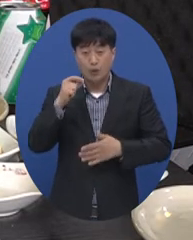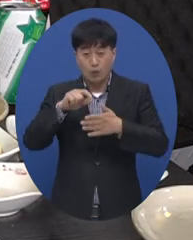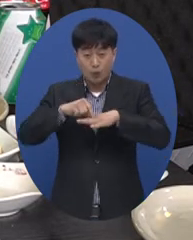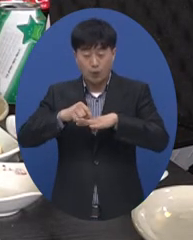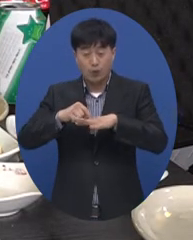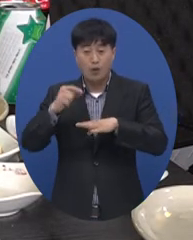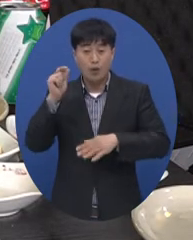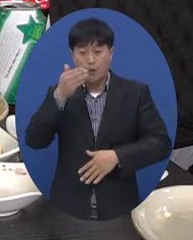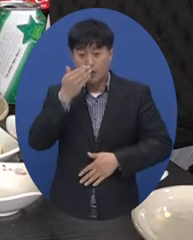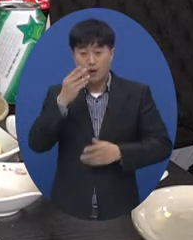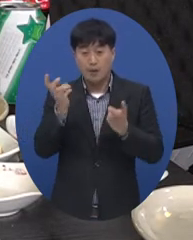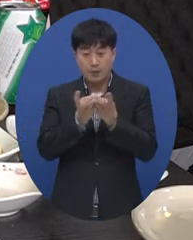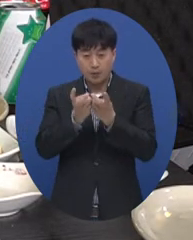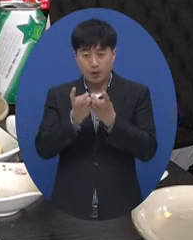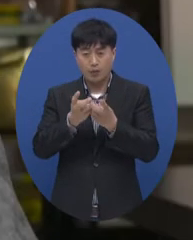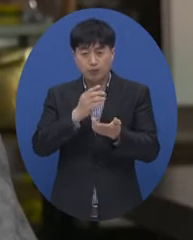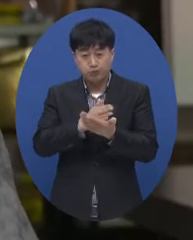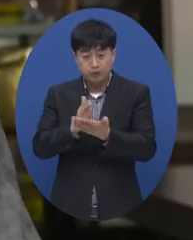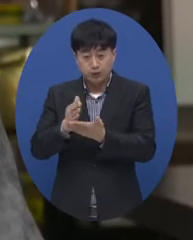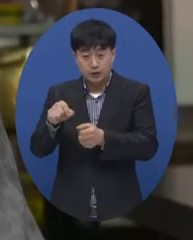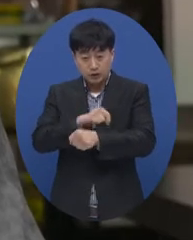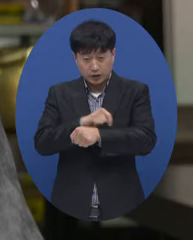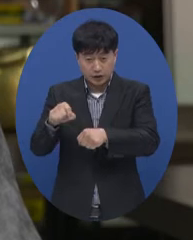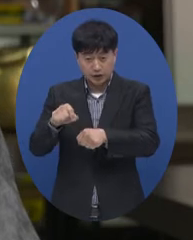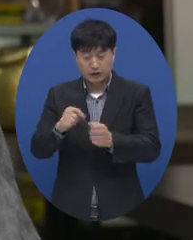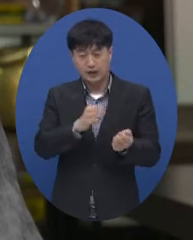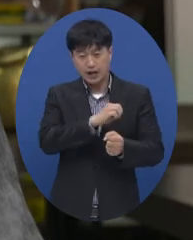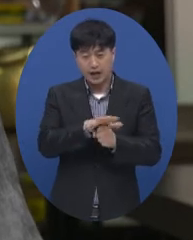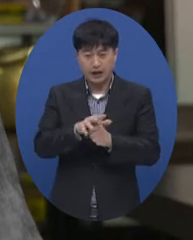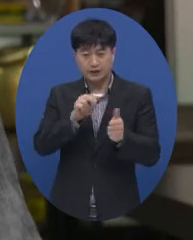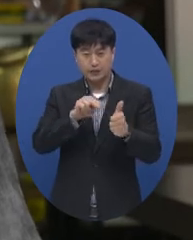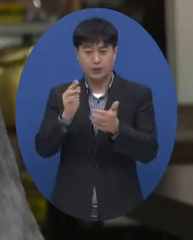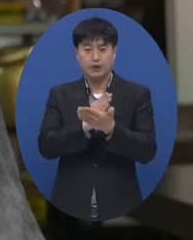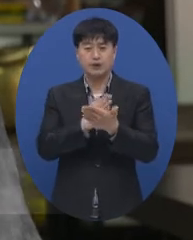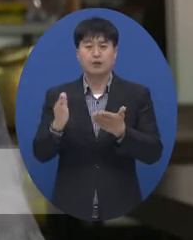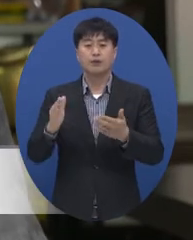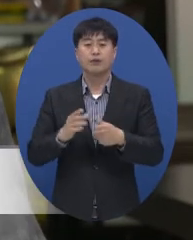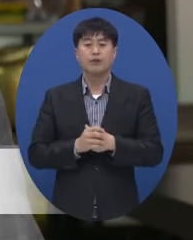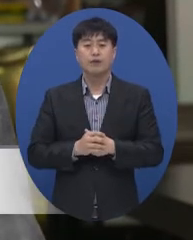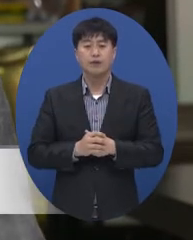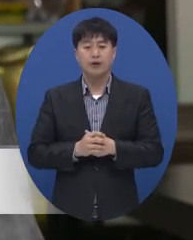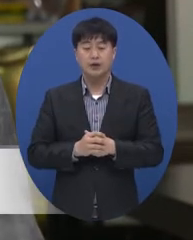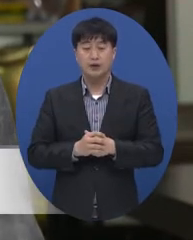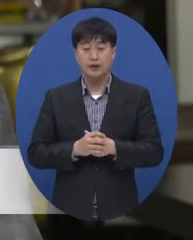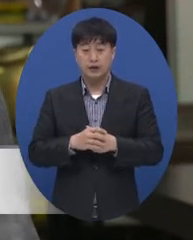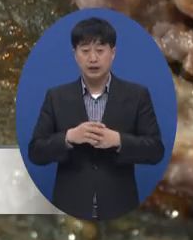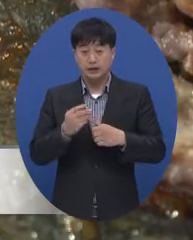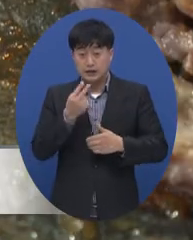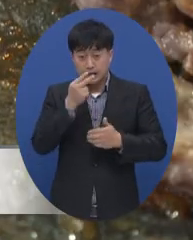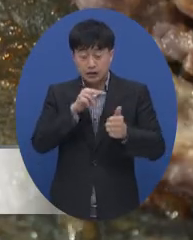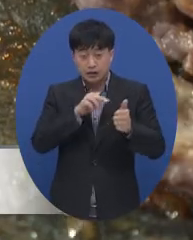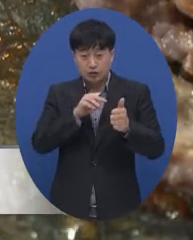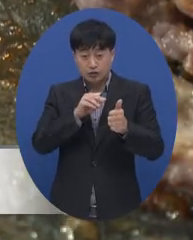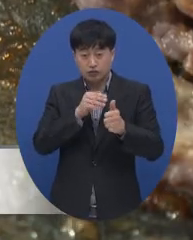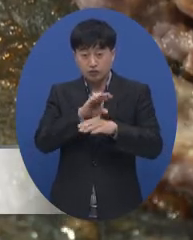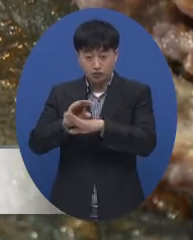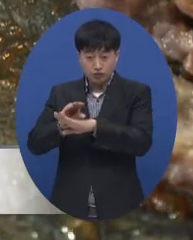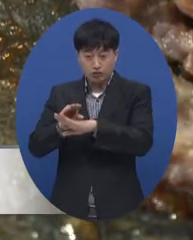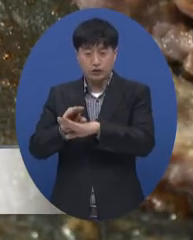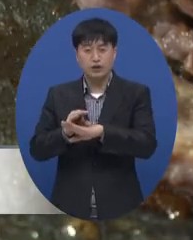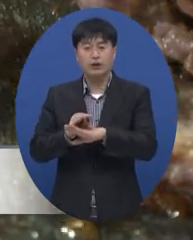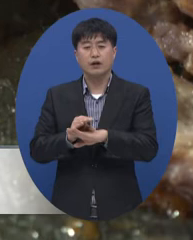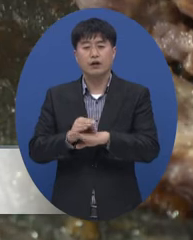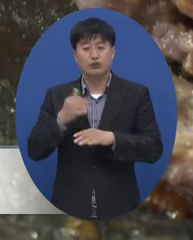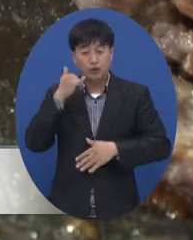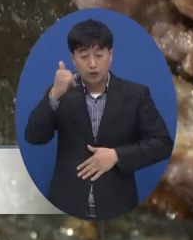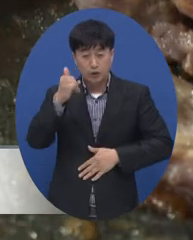먹는 비법부터 돼지고기 부위별 특징까지 다양한 정보를 나누었고 생중계 중 전화 연결과 아프리카 돼지 열병